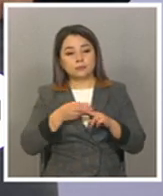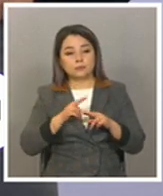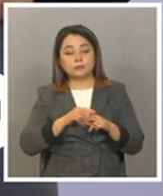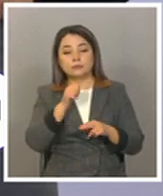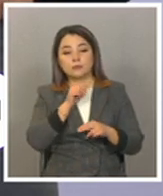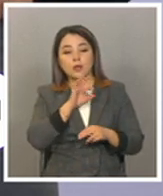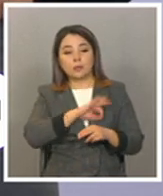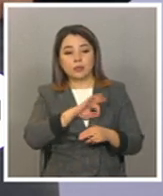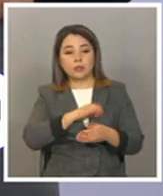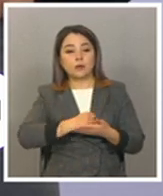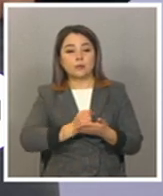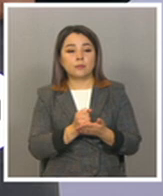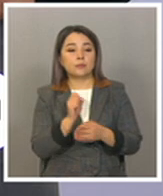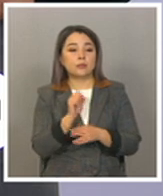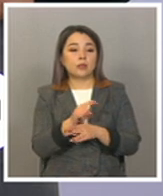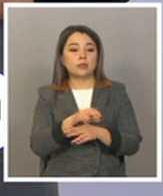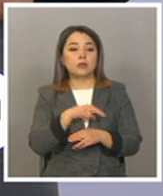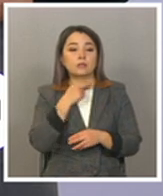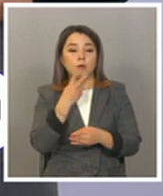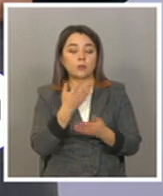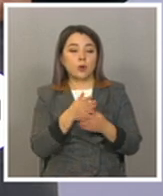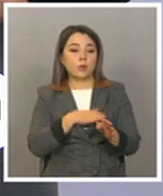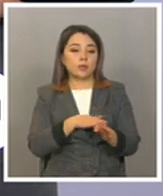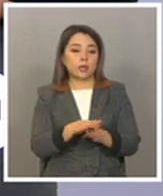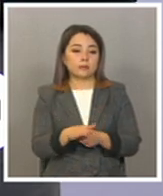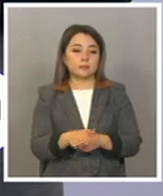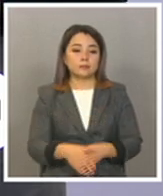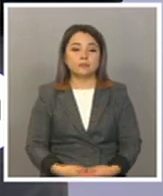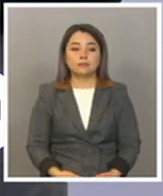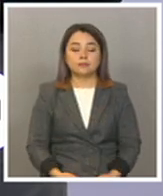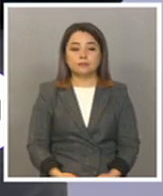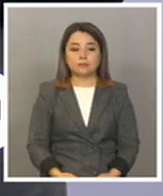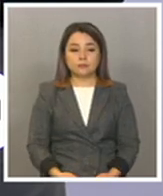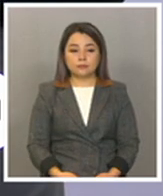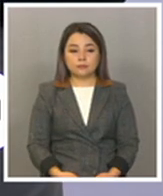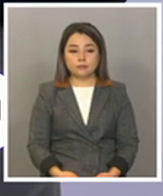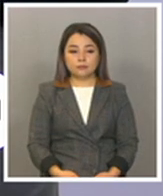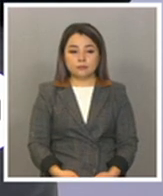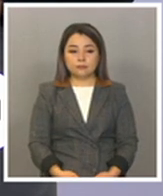пайдалана отырып, енді тапсырмалар бөліміне көшейік.